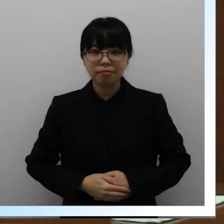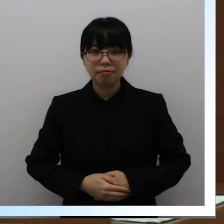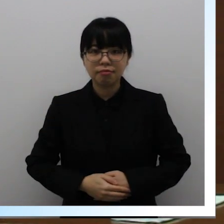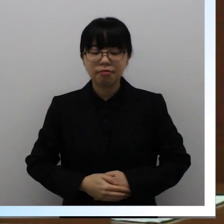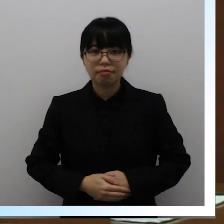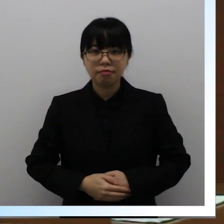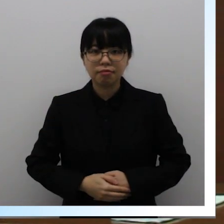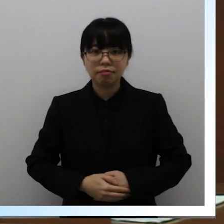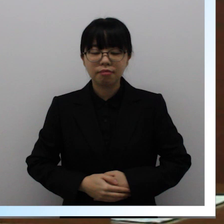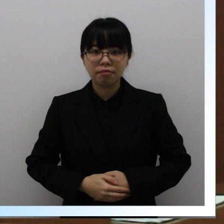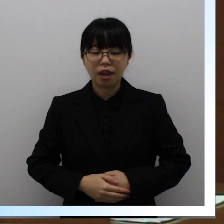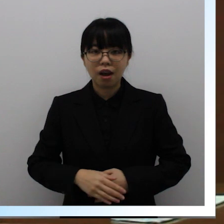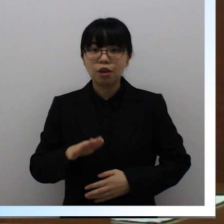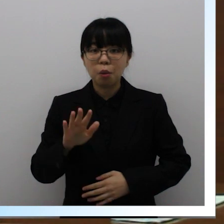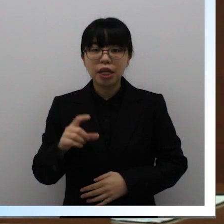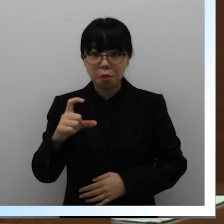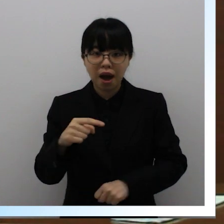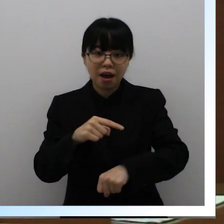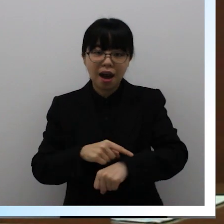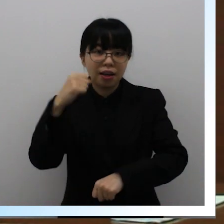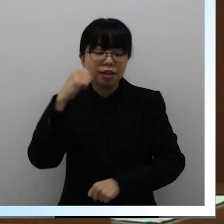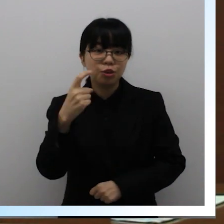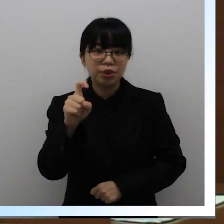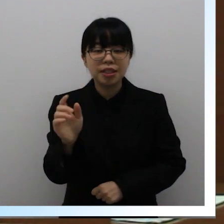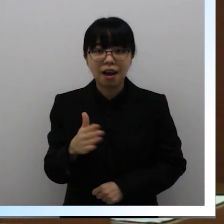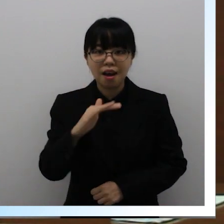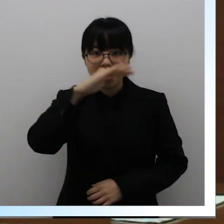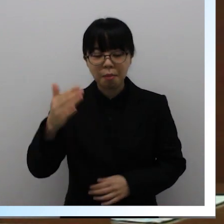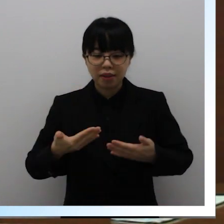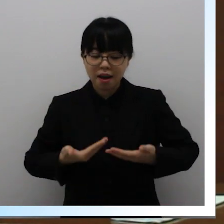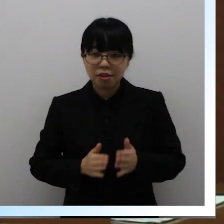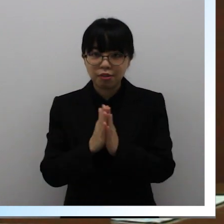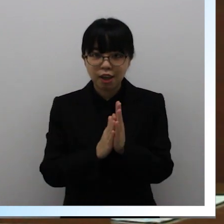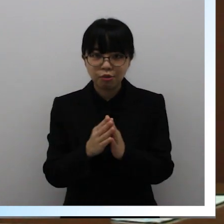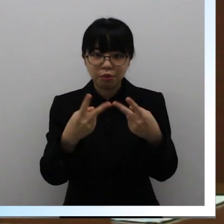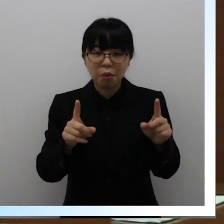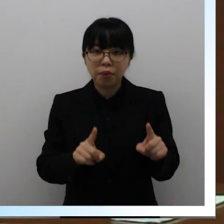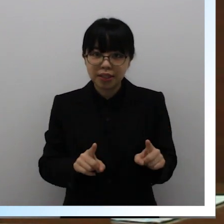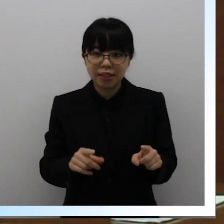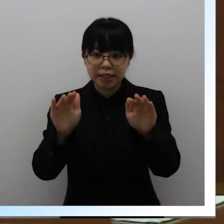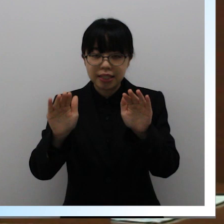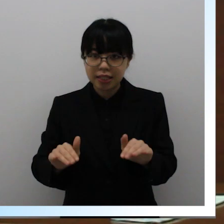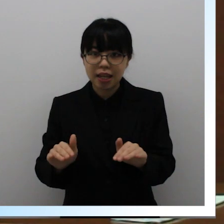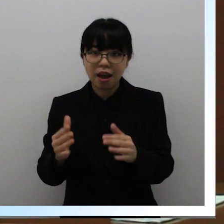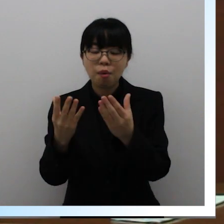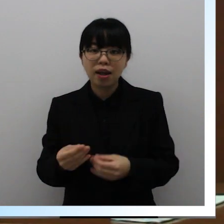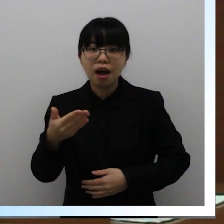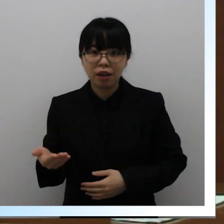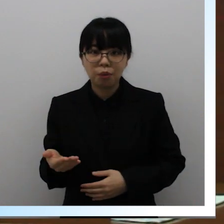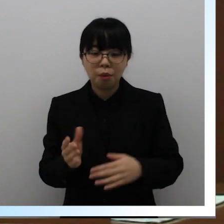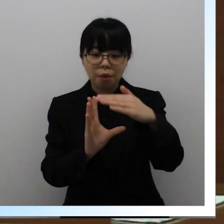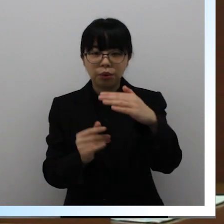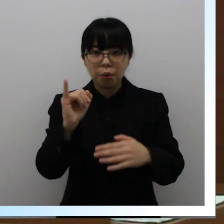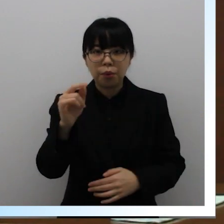は午前10時から山の安全を祈願する神事式典の後、東院高等学校吹奏